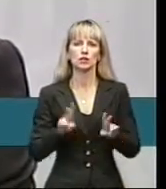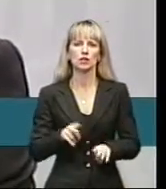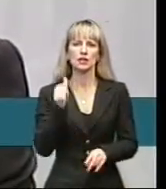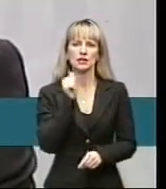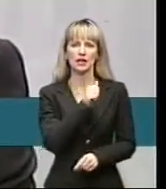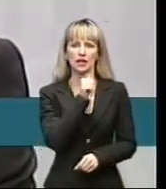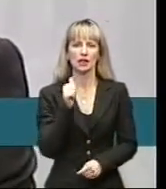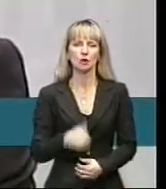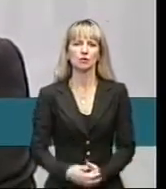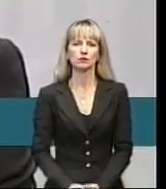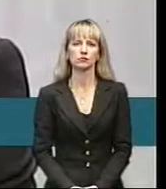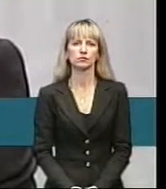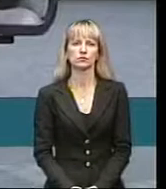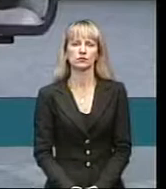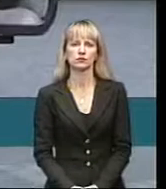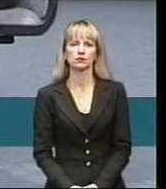засекреченими?